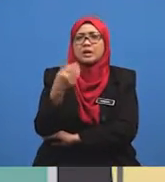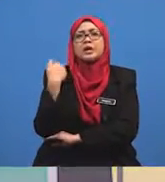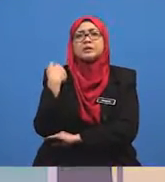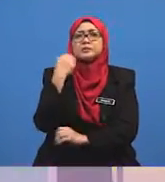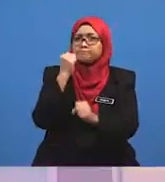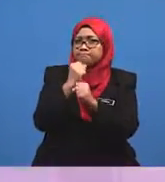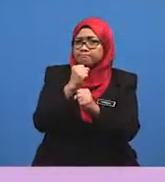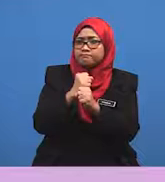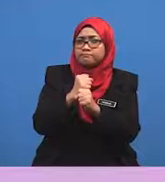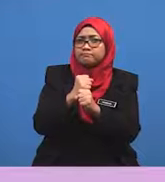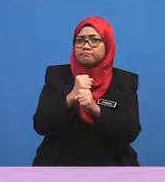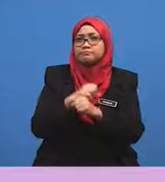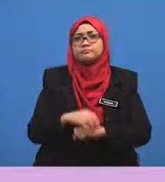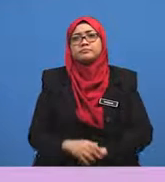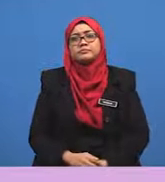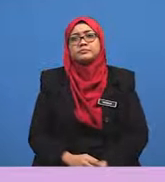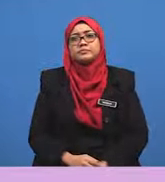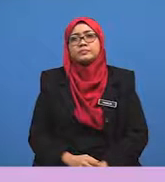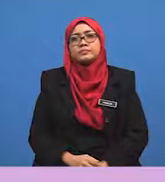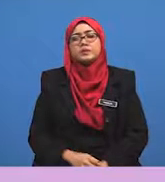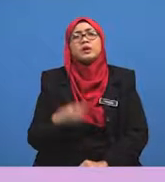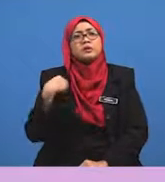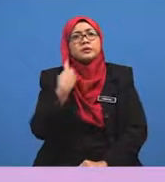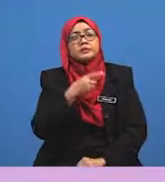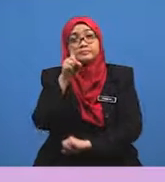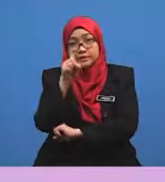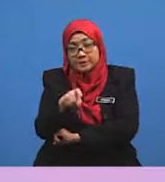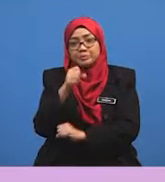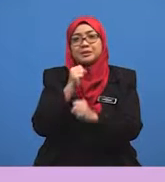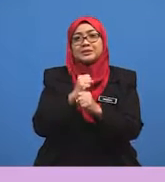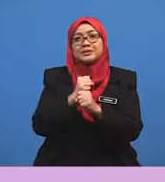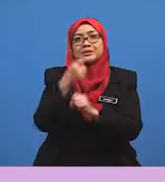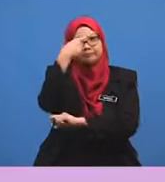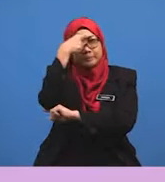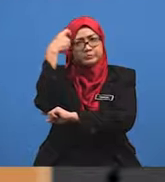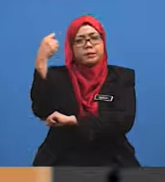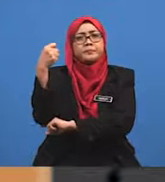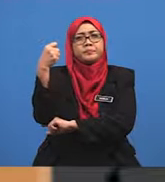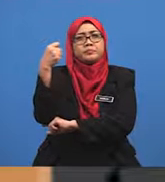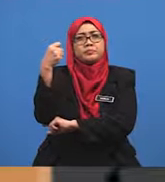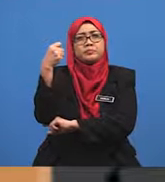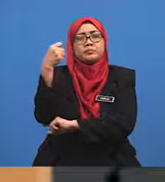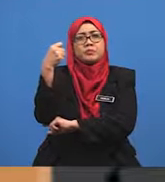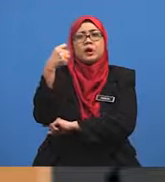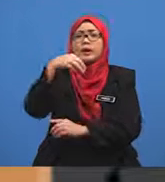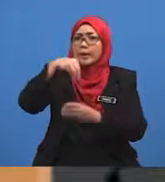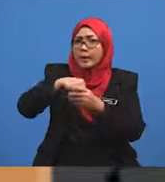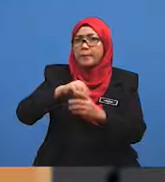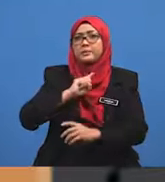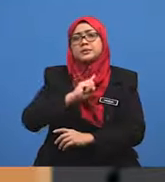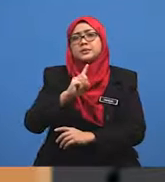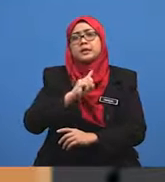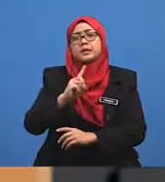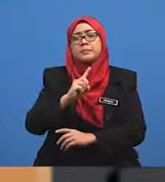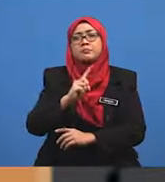bekerja? Ya, kita perlu bekerja kerana ia merupakan tuntutan dalam Islam dan